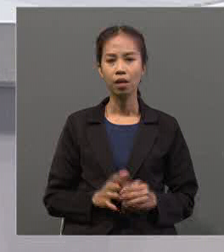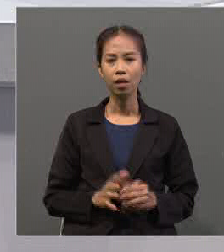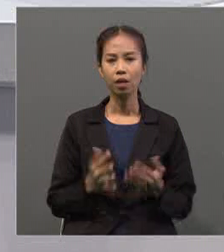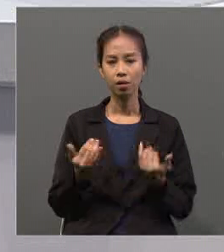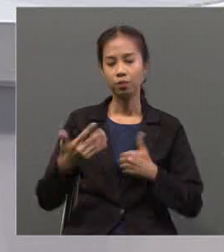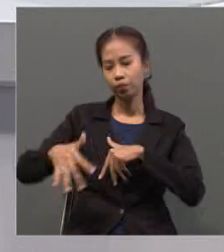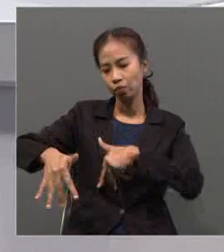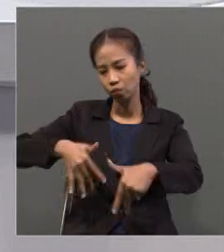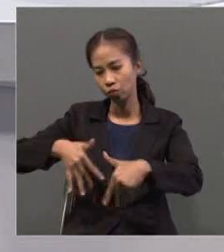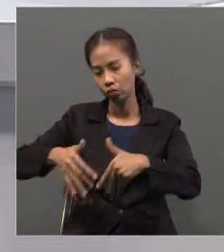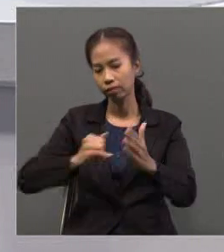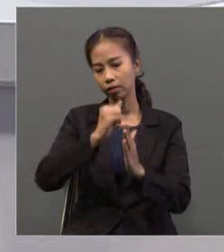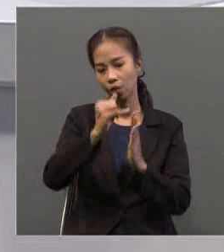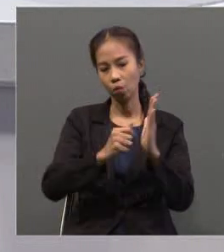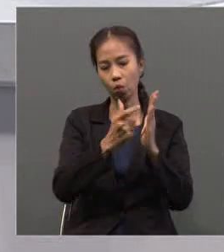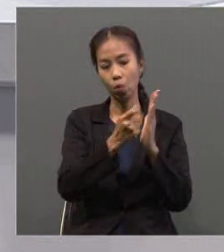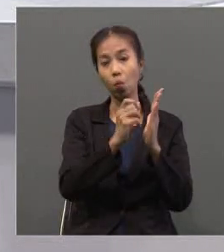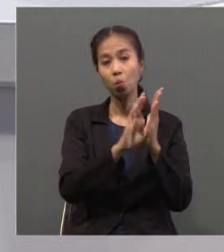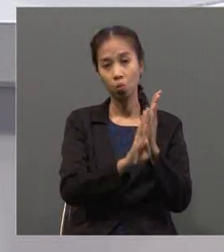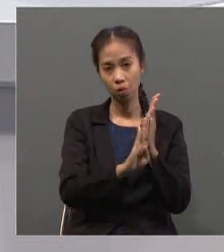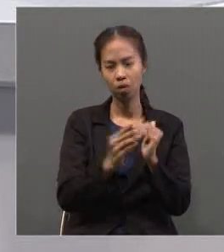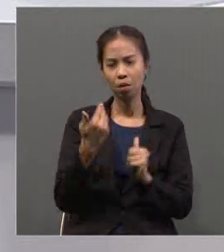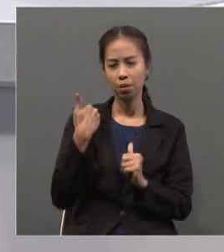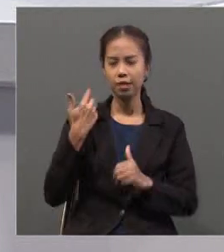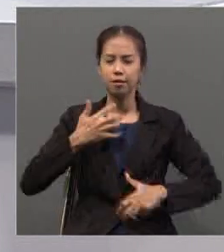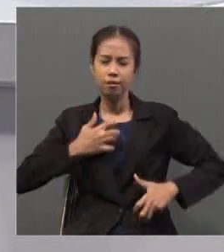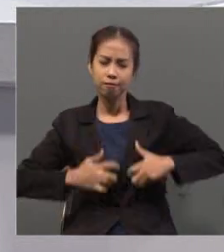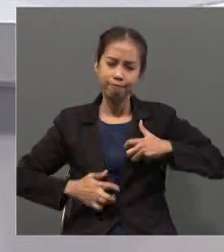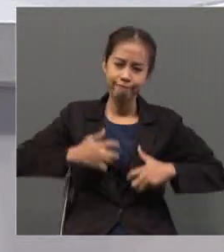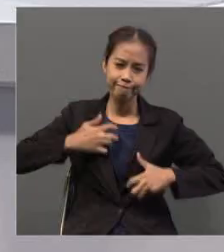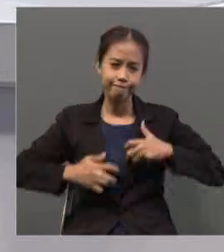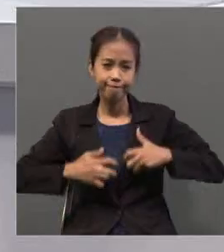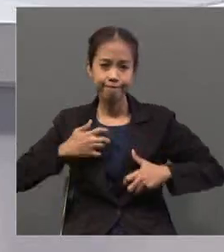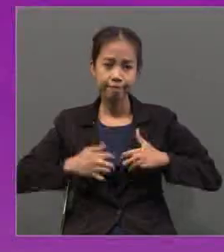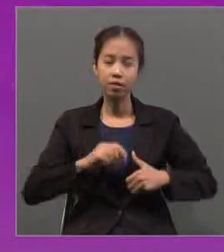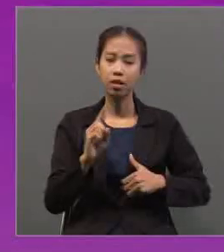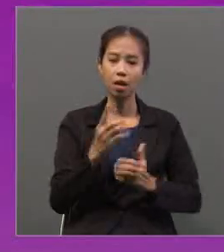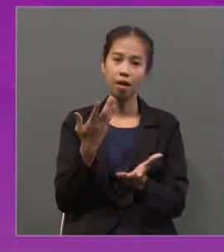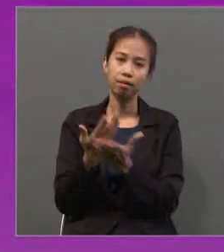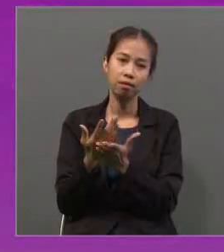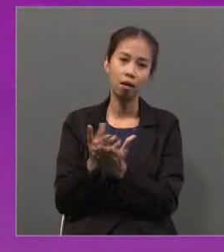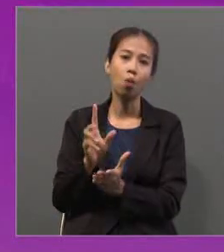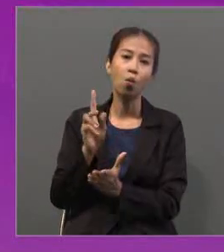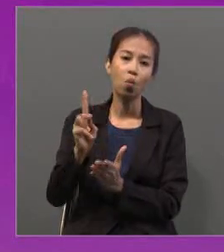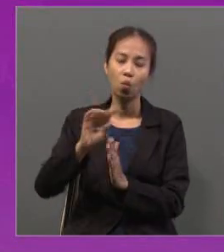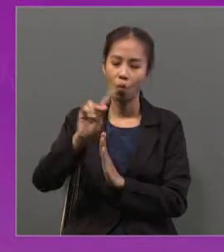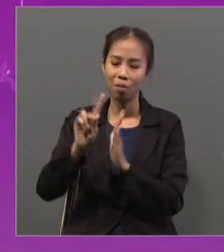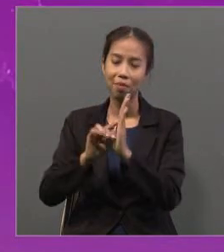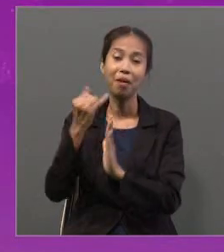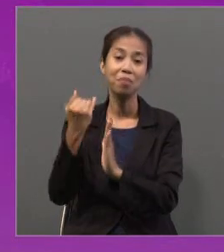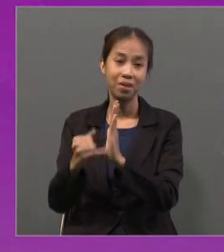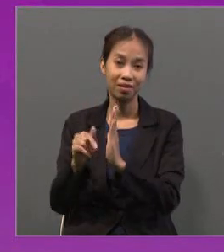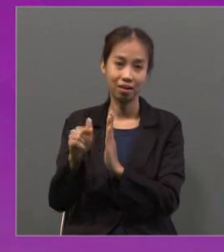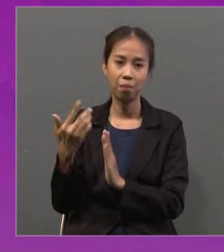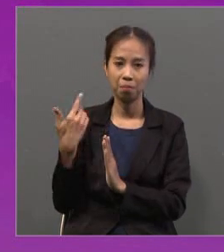นะคะมีชาวบ้านในพื้นที่ของจังหวัดอุบลราชธานีนะคะเขาได้รับความเดือดร้อนอย่างหนักทีเดียวจากการที่ไปกู้เงินนอกระบบค่ะเขามีเครือข่